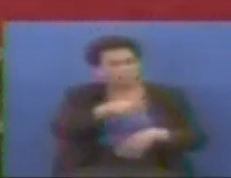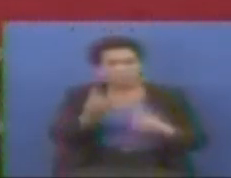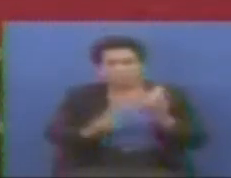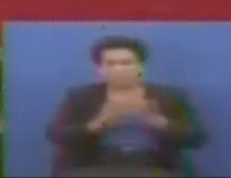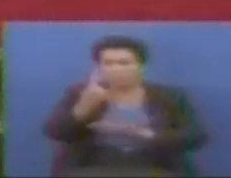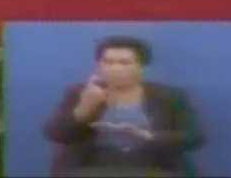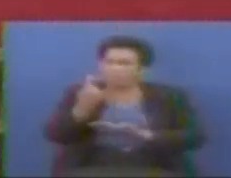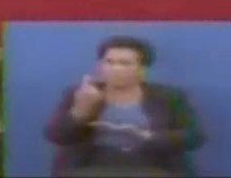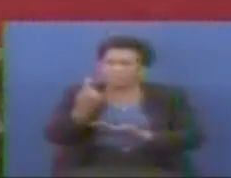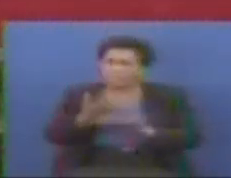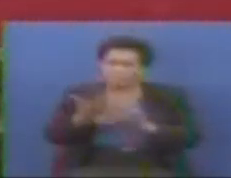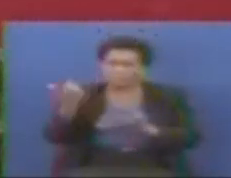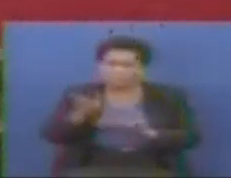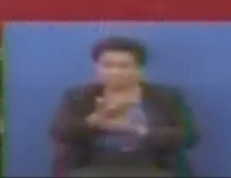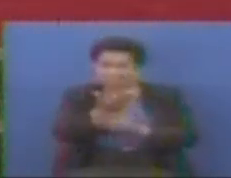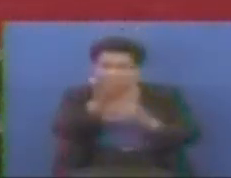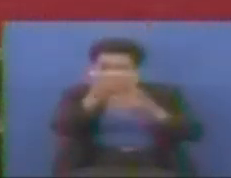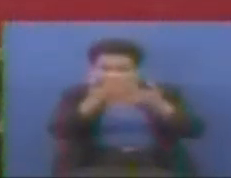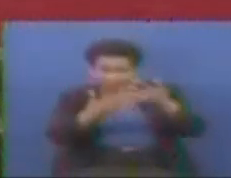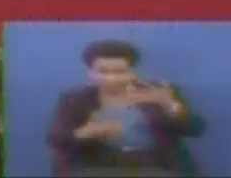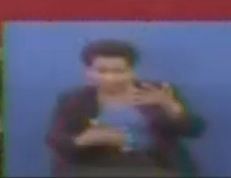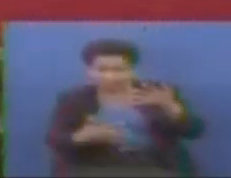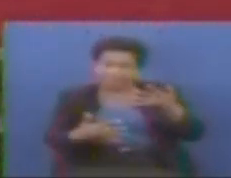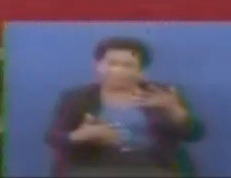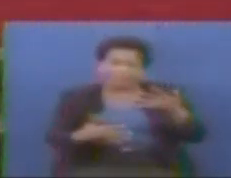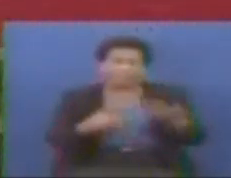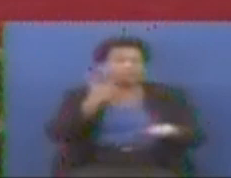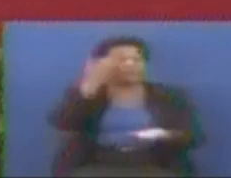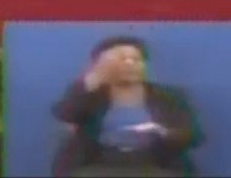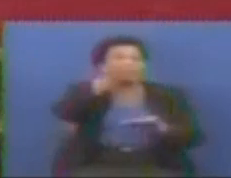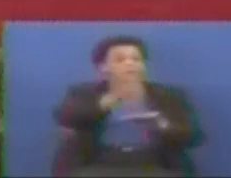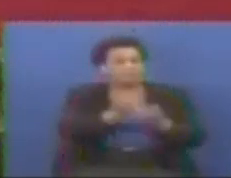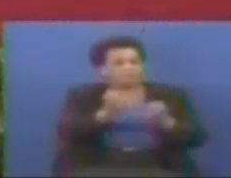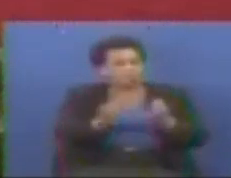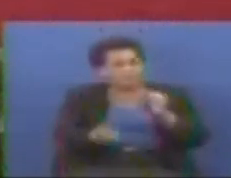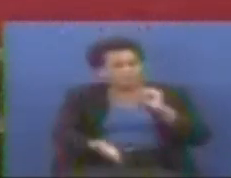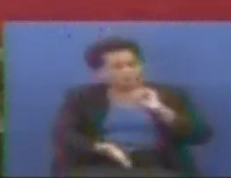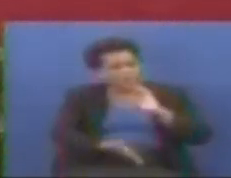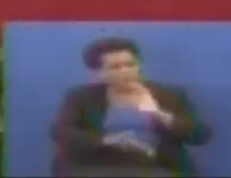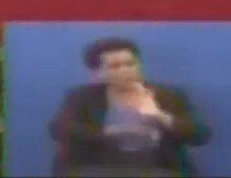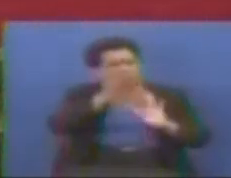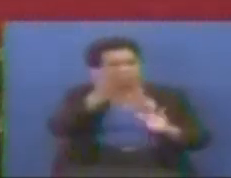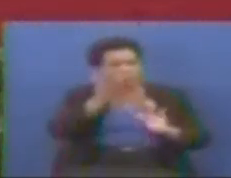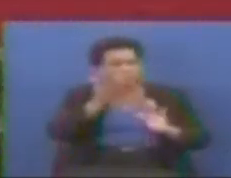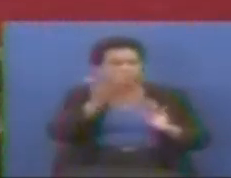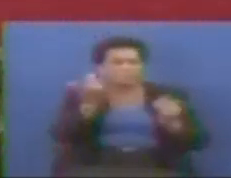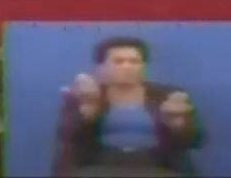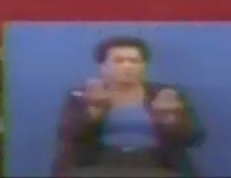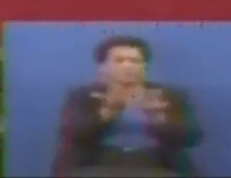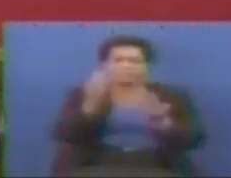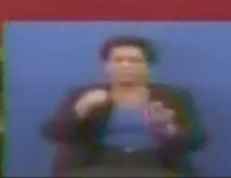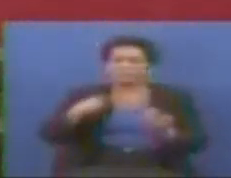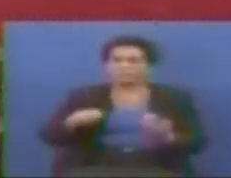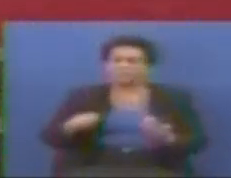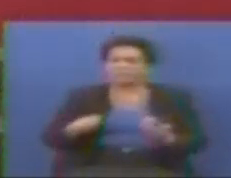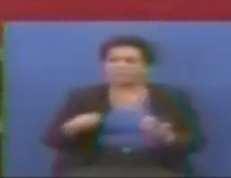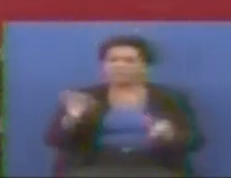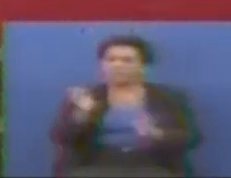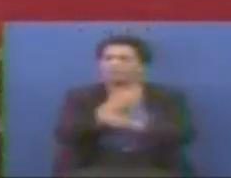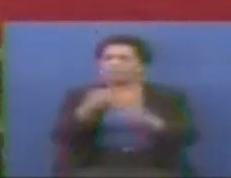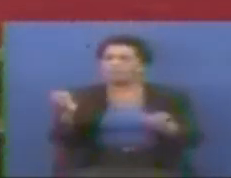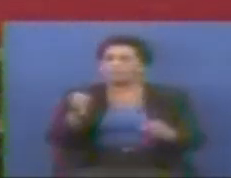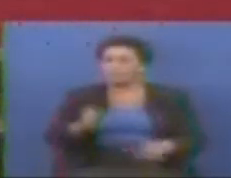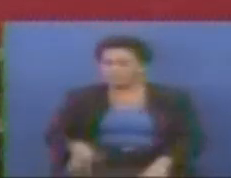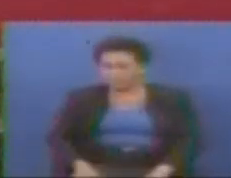Mheshimiwa Bunge, kwa maelezo hayo nadhani kila mtu atakuwa swali lake limeshajibiwa kwenye hoja hii. Tumalizie